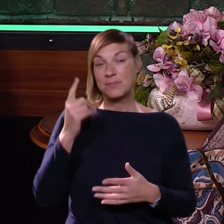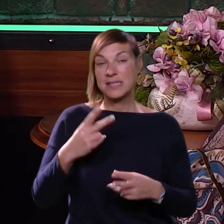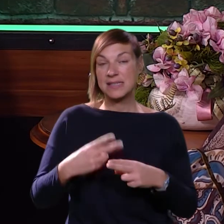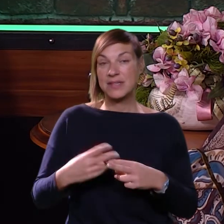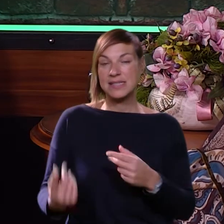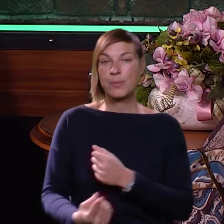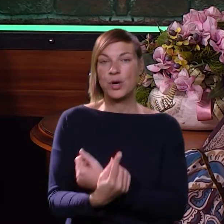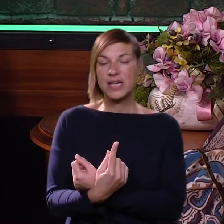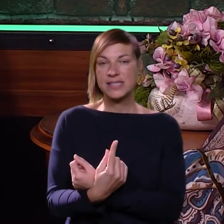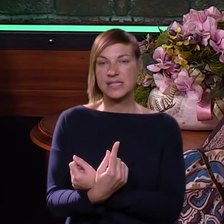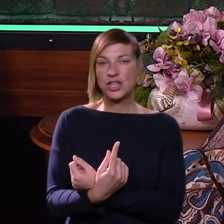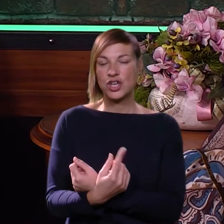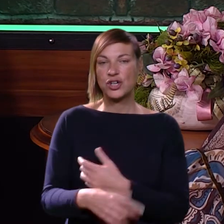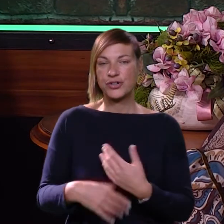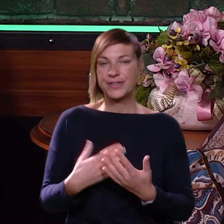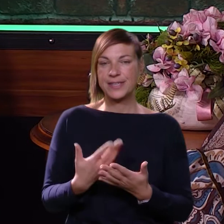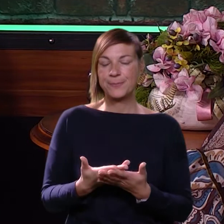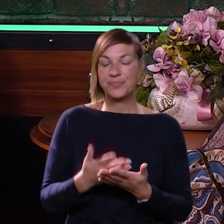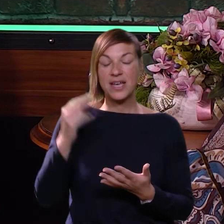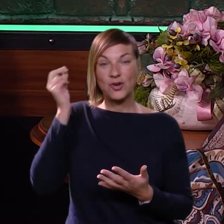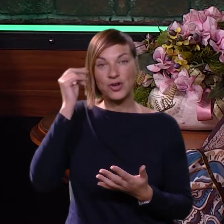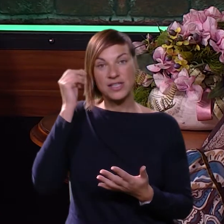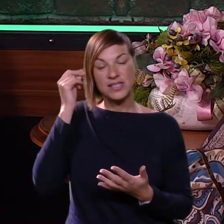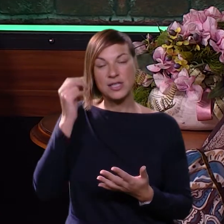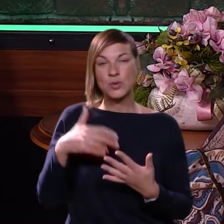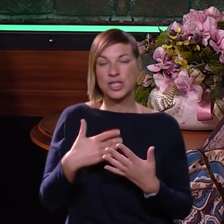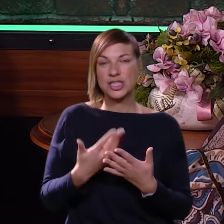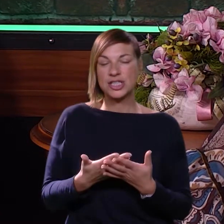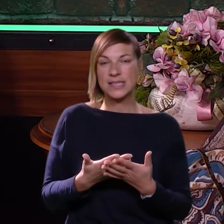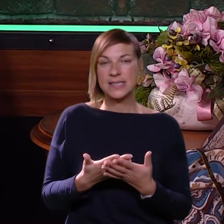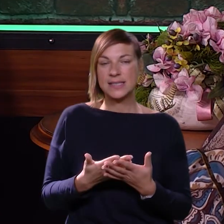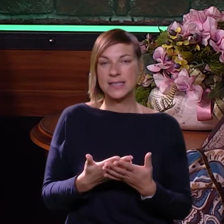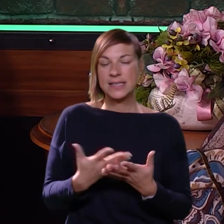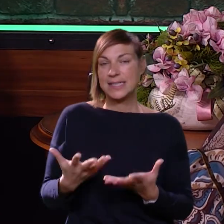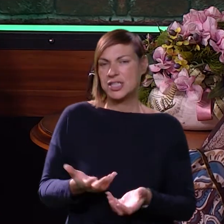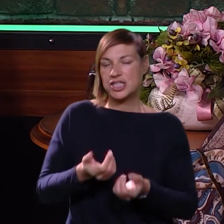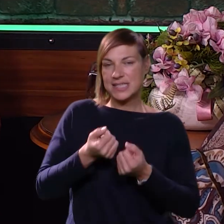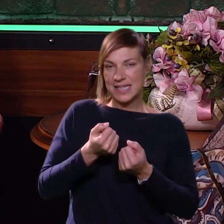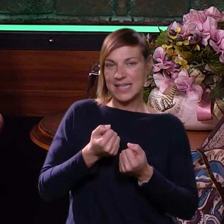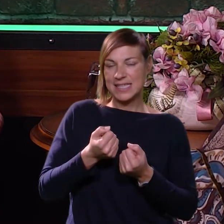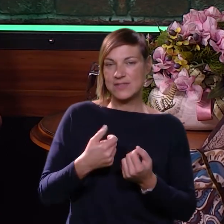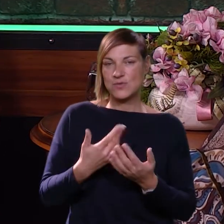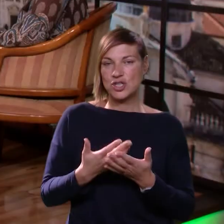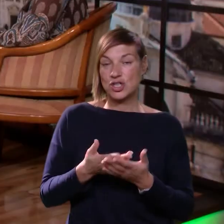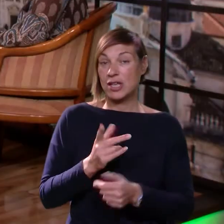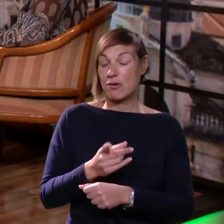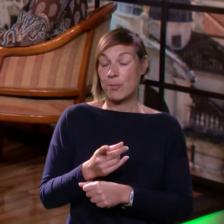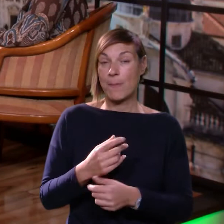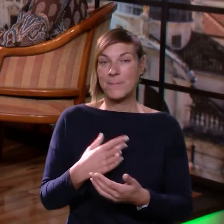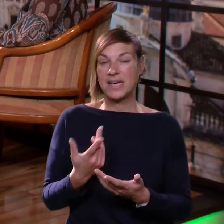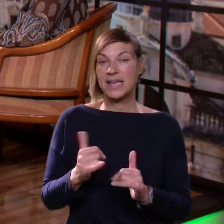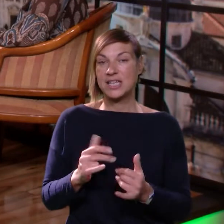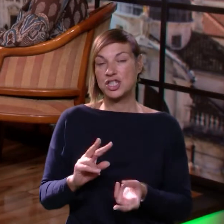mislim da ti se bolest dogodi onda i ako je slušaš i poslušaš u stvari da ćeš se izvući. Jer to ti je